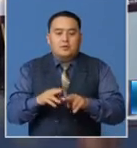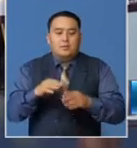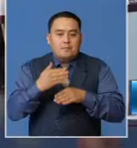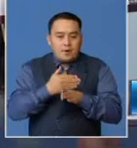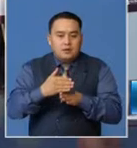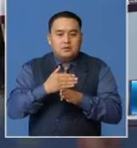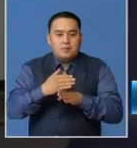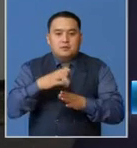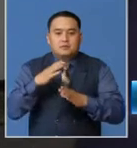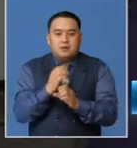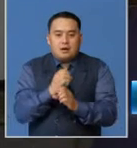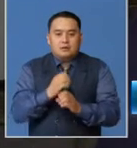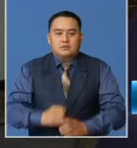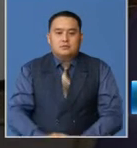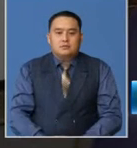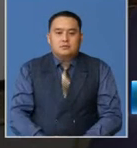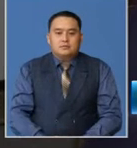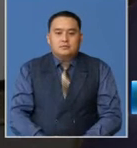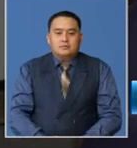постепенно уменьшается. По республике